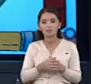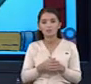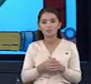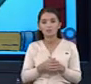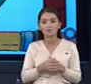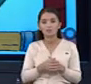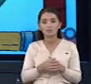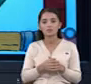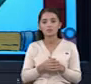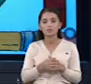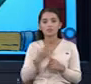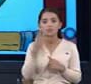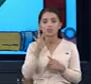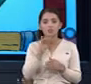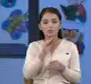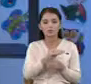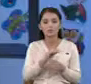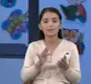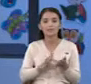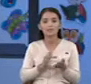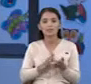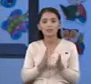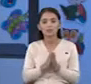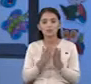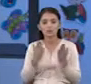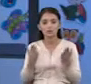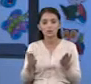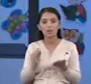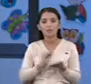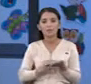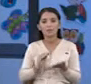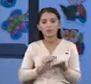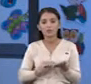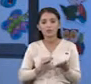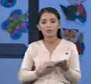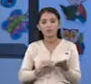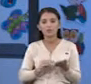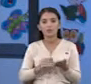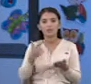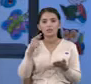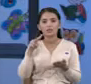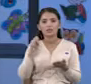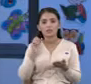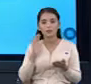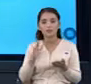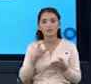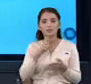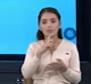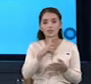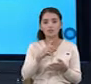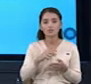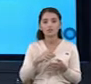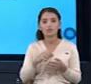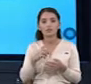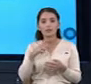Карандаш, карандаши. Откройте теперь тетрадочки. Напишем заглавную и